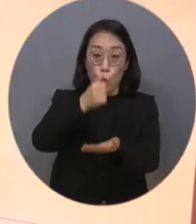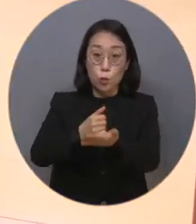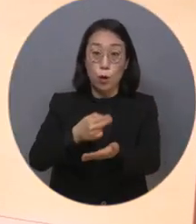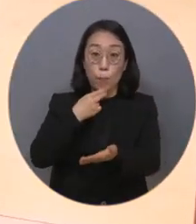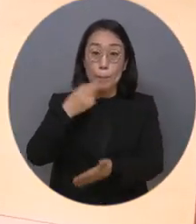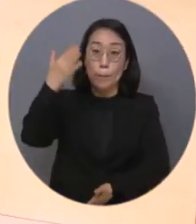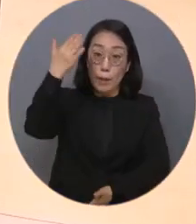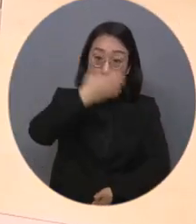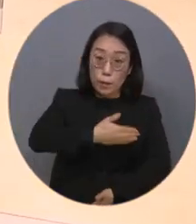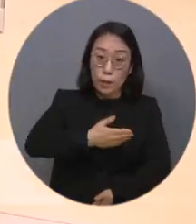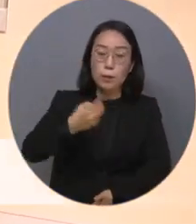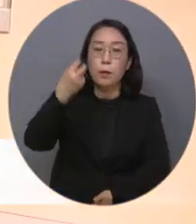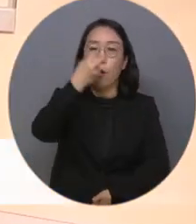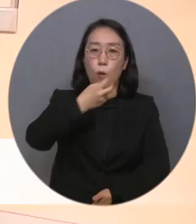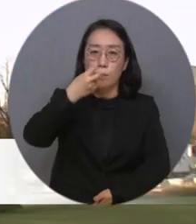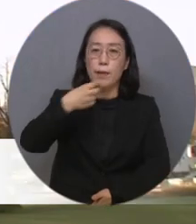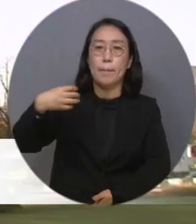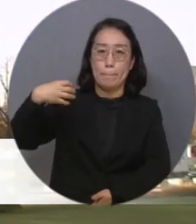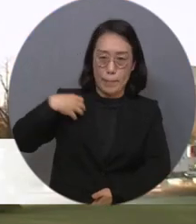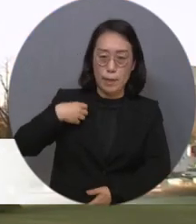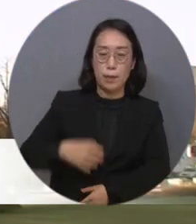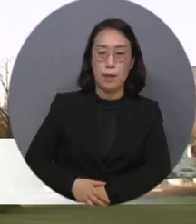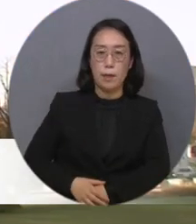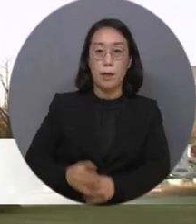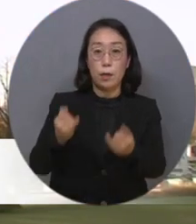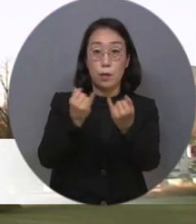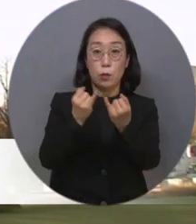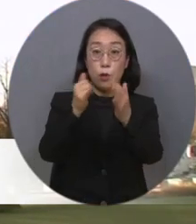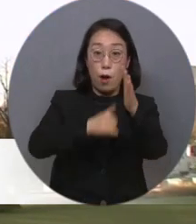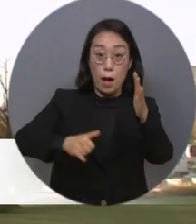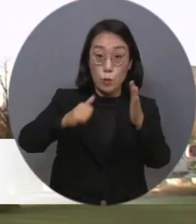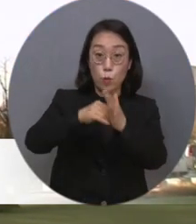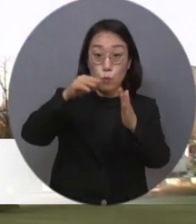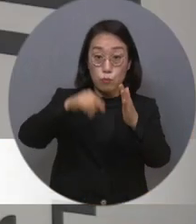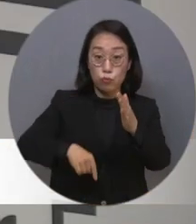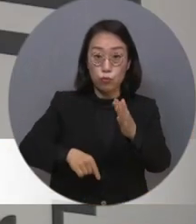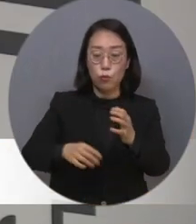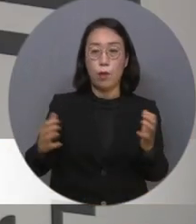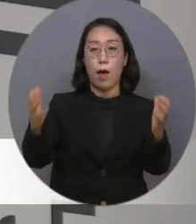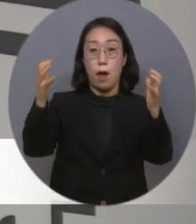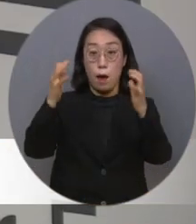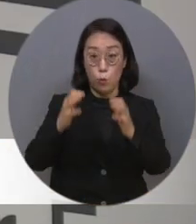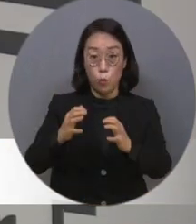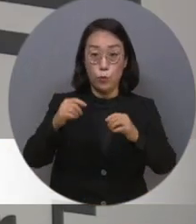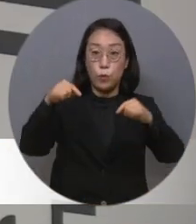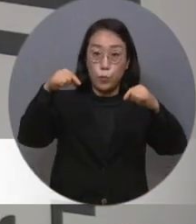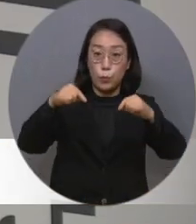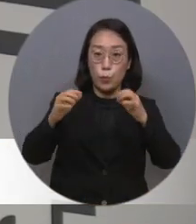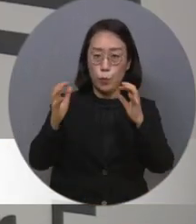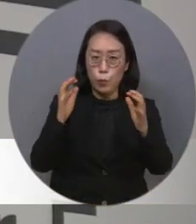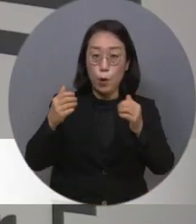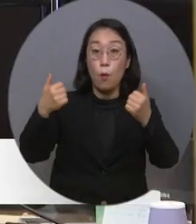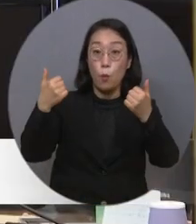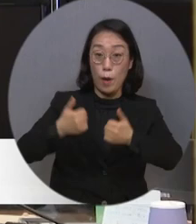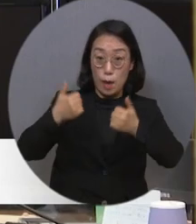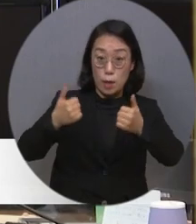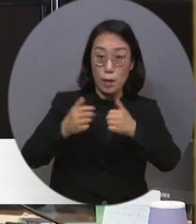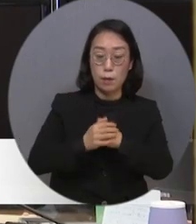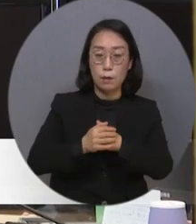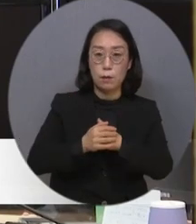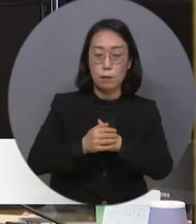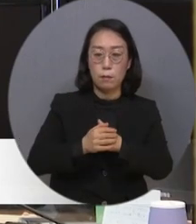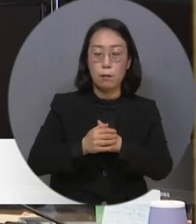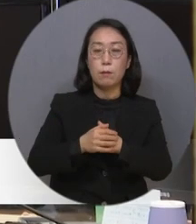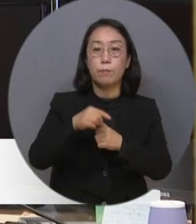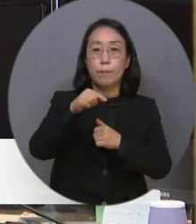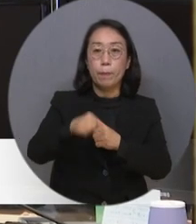관리하게 됩니다. 지난 16일 여성가족부는 국무총리 주재 국정 현안 관계장관 회의에서 관계부처